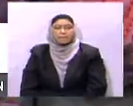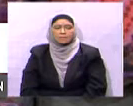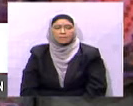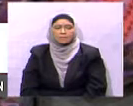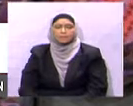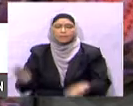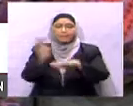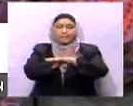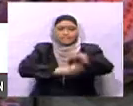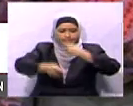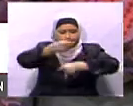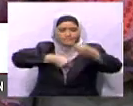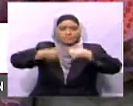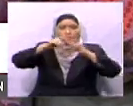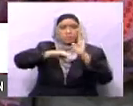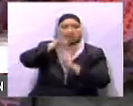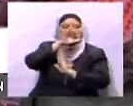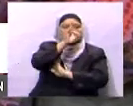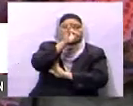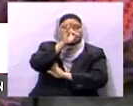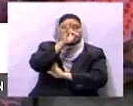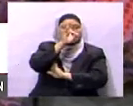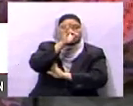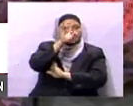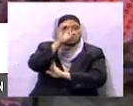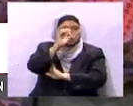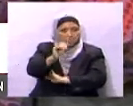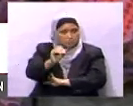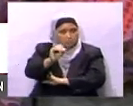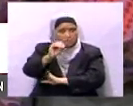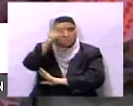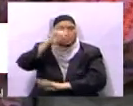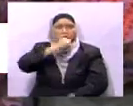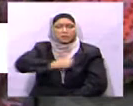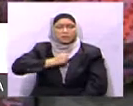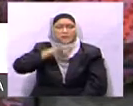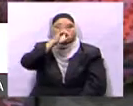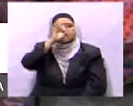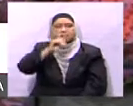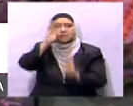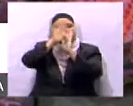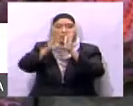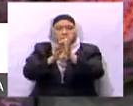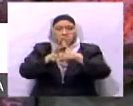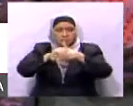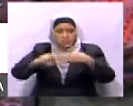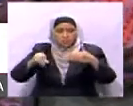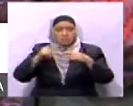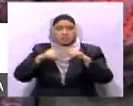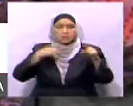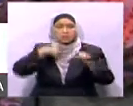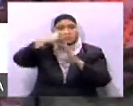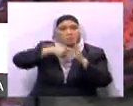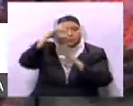Dagangan kita melebihi 70%. 70 bilion. 70 bilion. Dan bulan Ogos, bulan September, dia